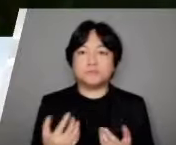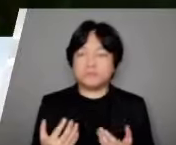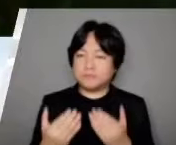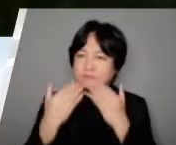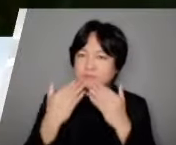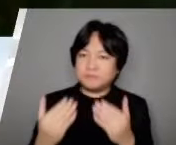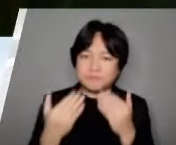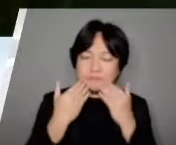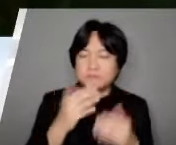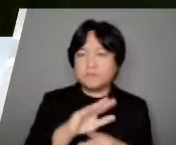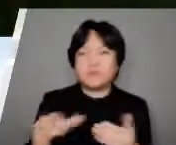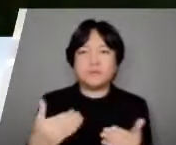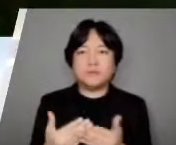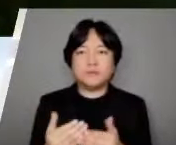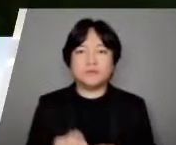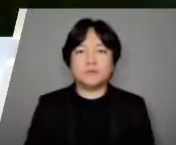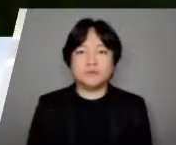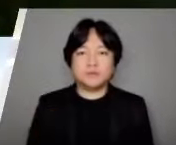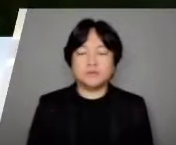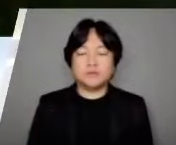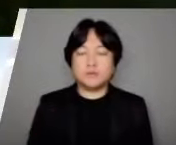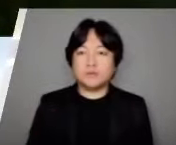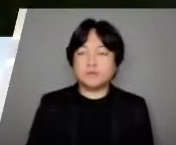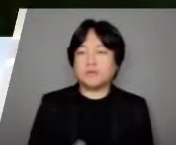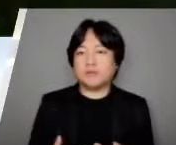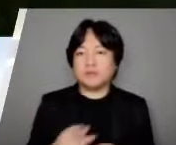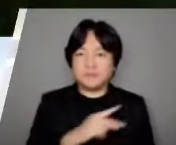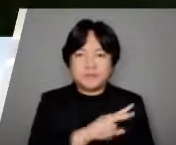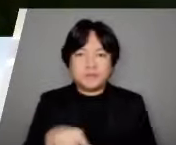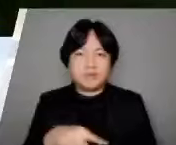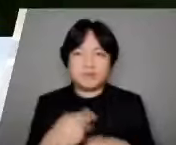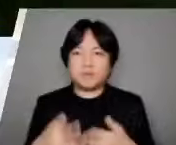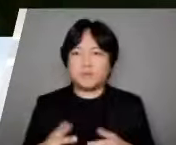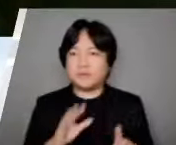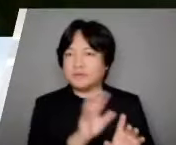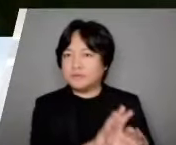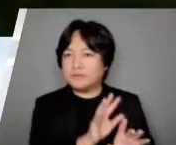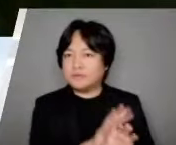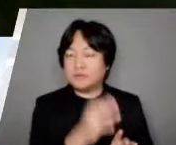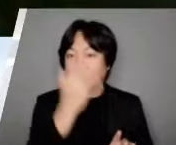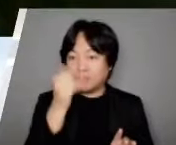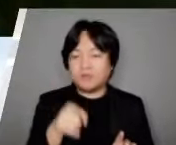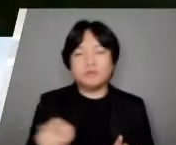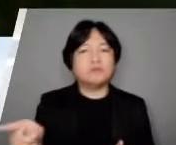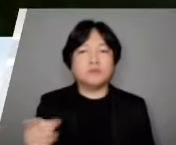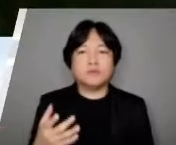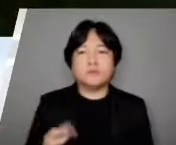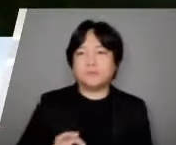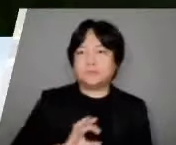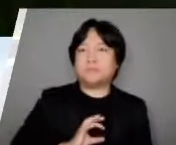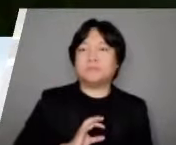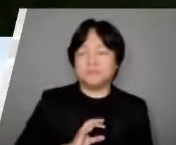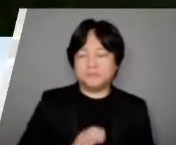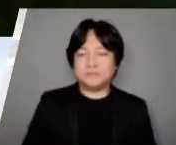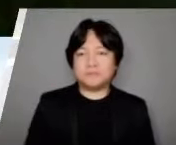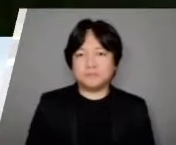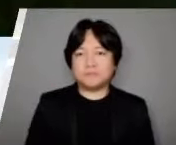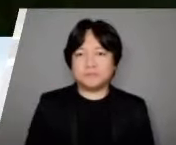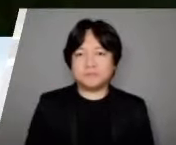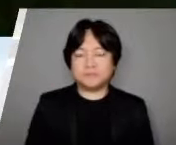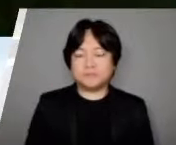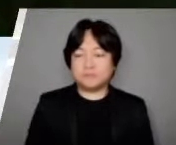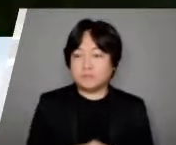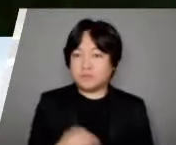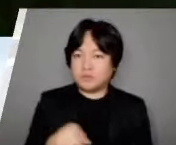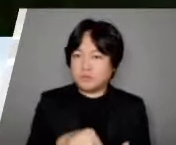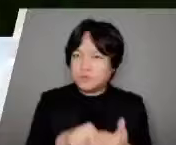lahat. Pinapasikat ninyo ang Pilipinas sa buong mundo. You have shown the spirit of the Filipino,